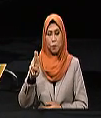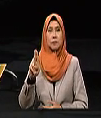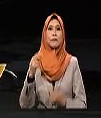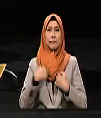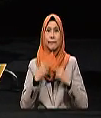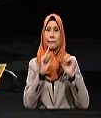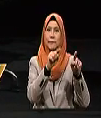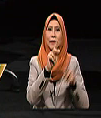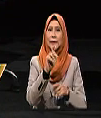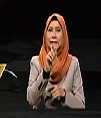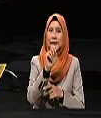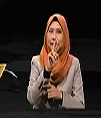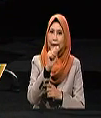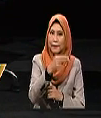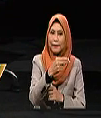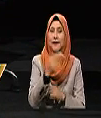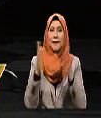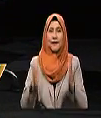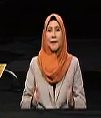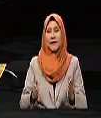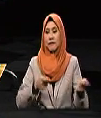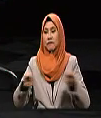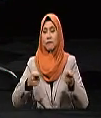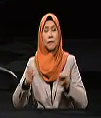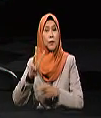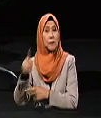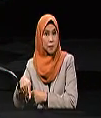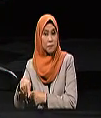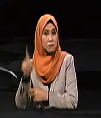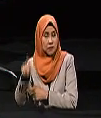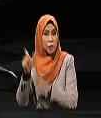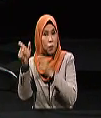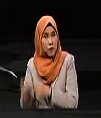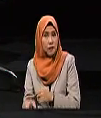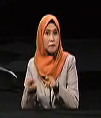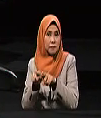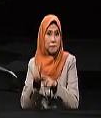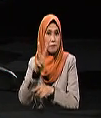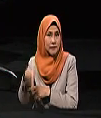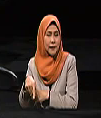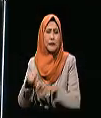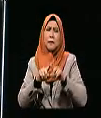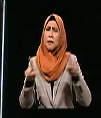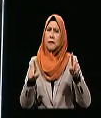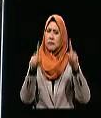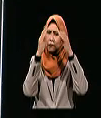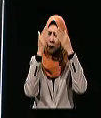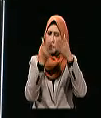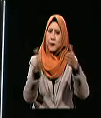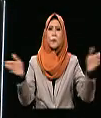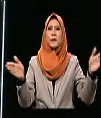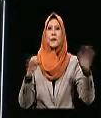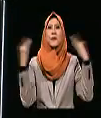Jadi orang yang bukan wilayah untuk memimpin wilayah. Tetapi kalau kita melihat pendekatan yang lebih besar sebagai